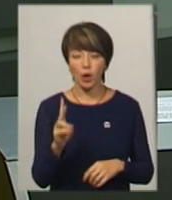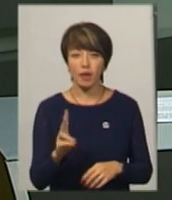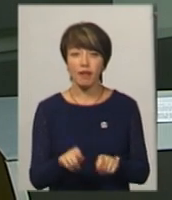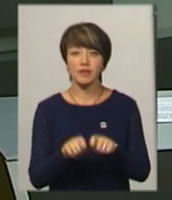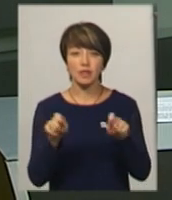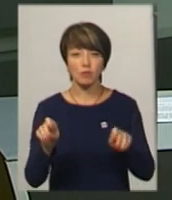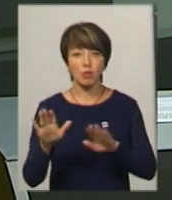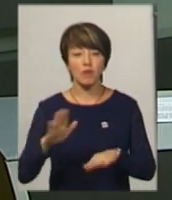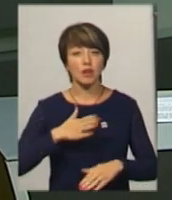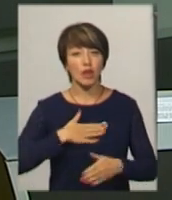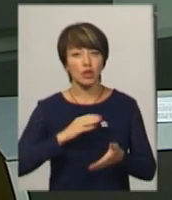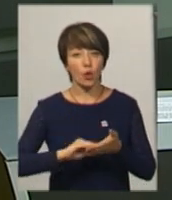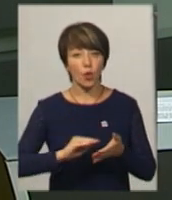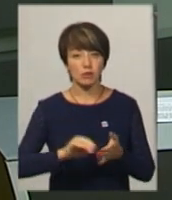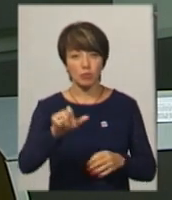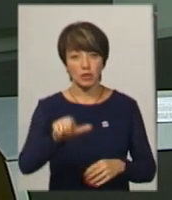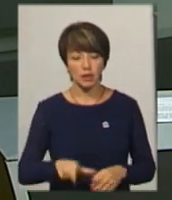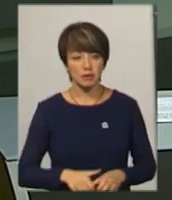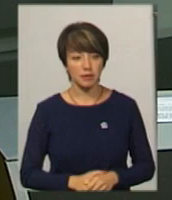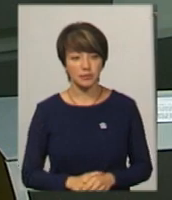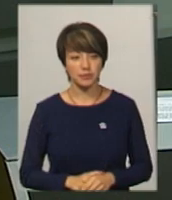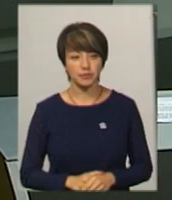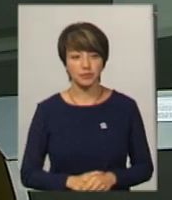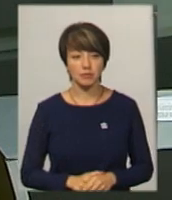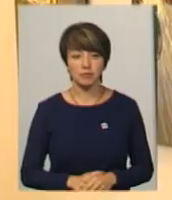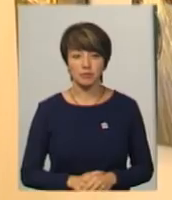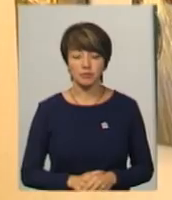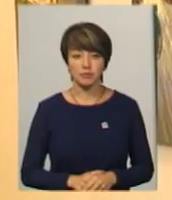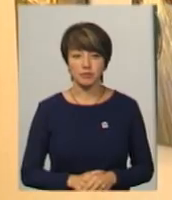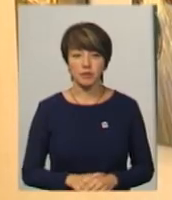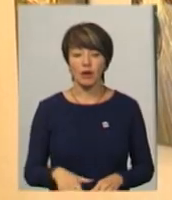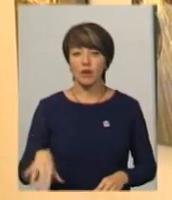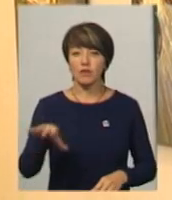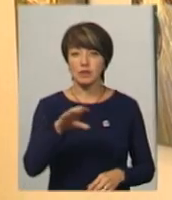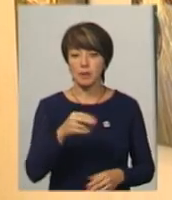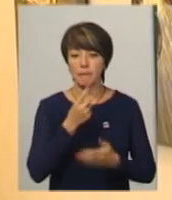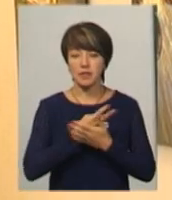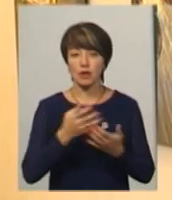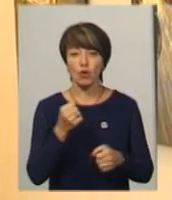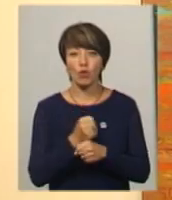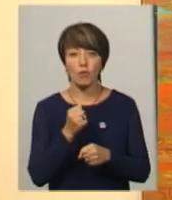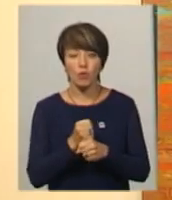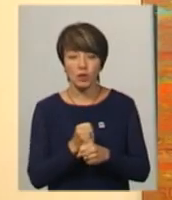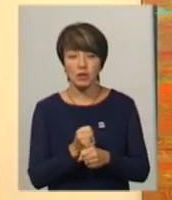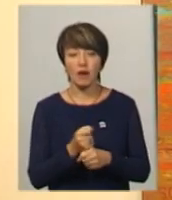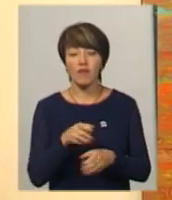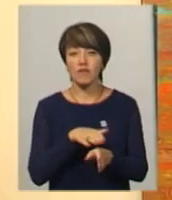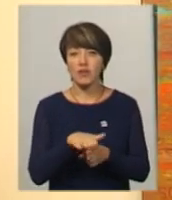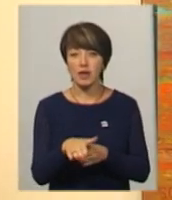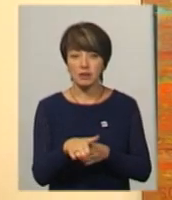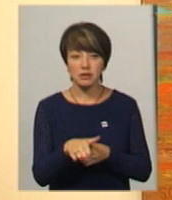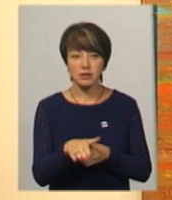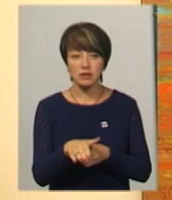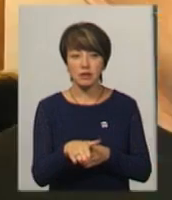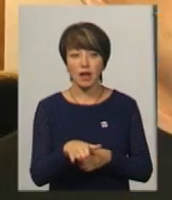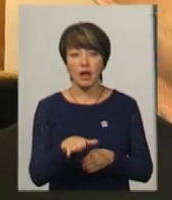відкритті побувала наша кореспондентка Тетяна Ворожцова. Усі представлені роботи Сергія Овчарука виконані мастихіном,